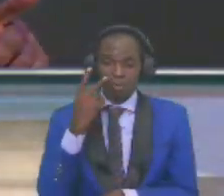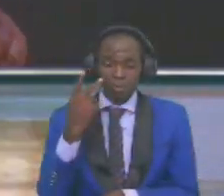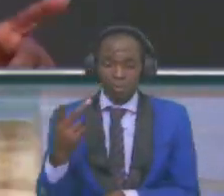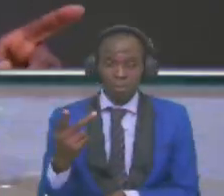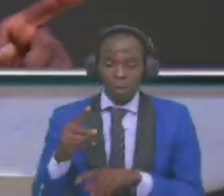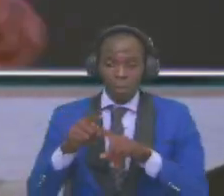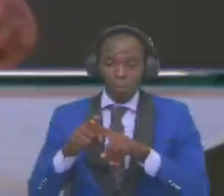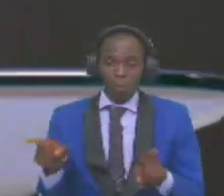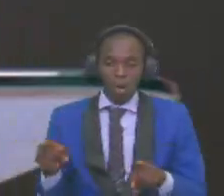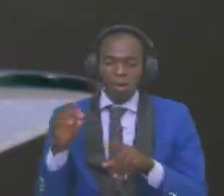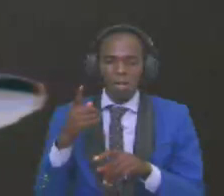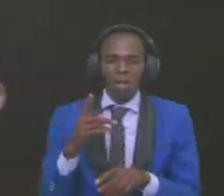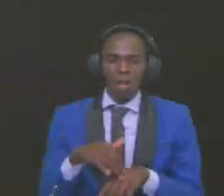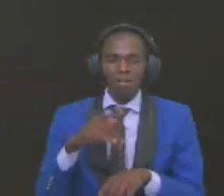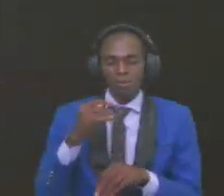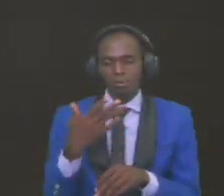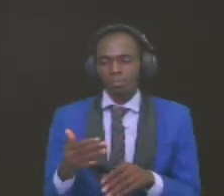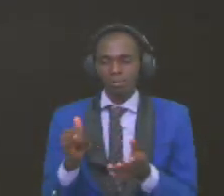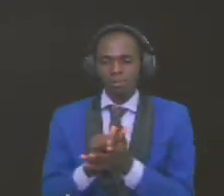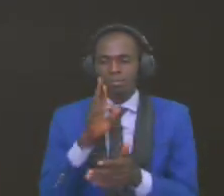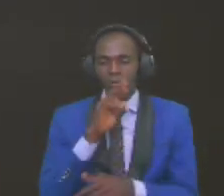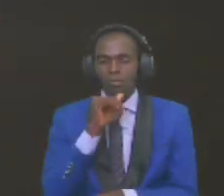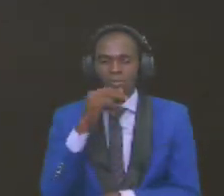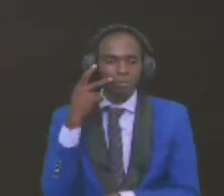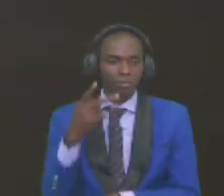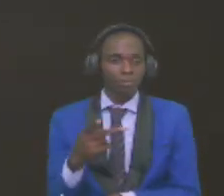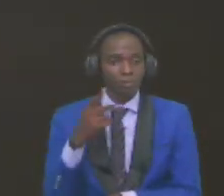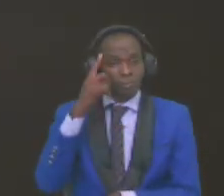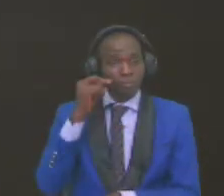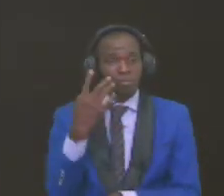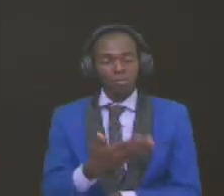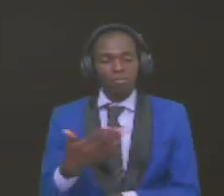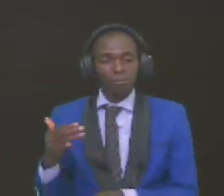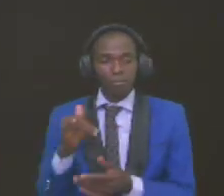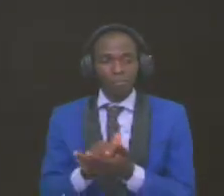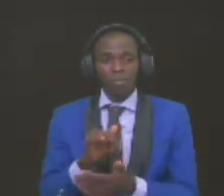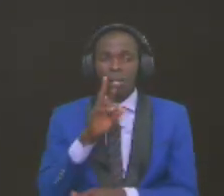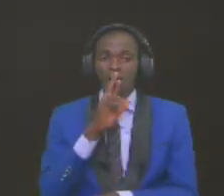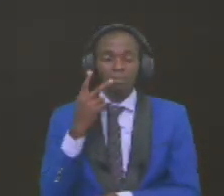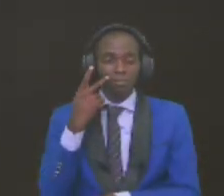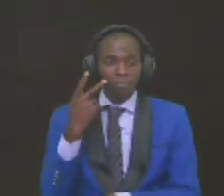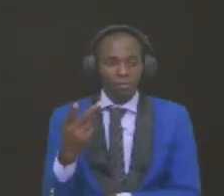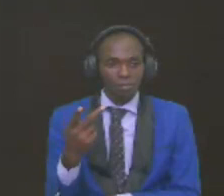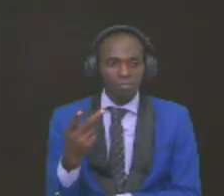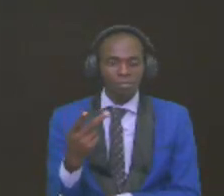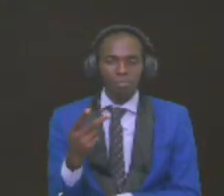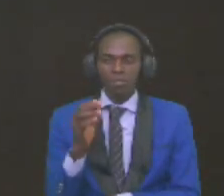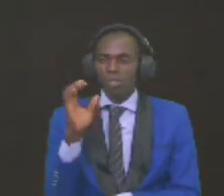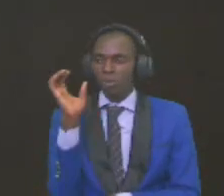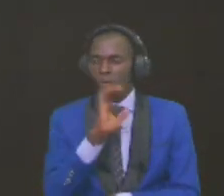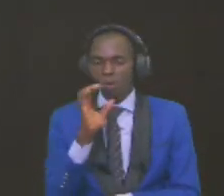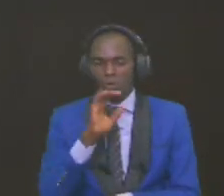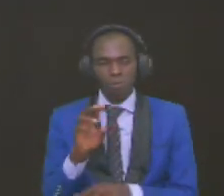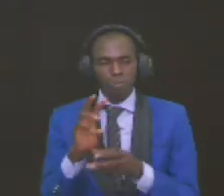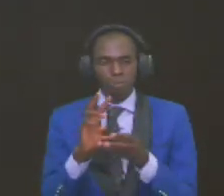visibles mais à celle là qui sont r d et blanc car les choses visibles le